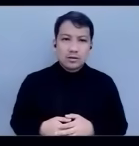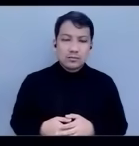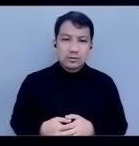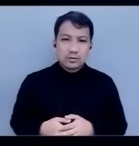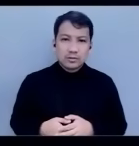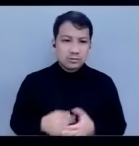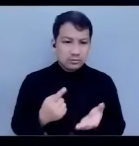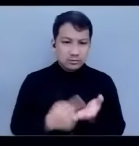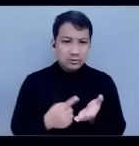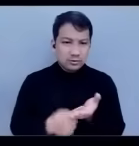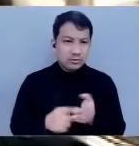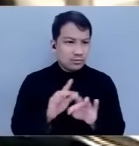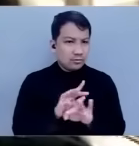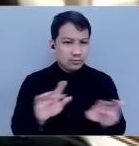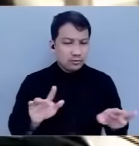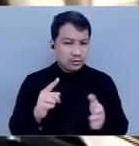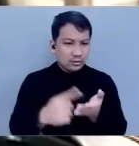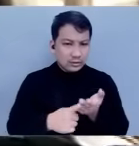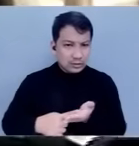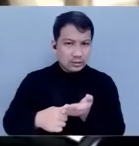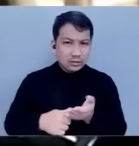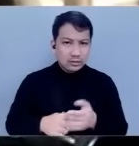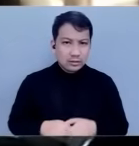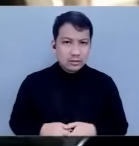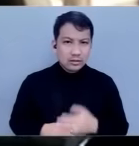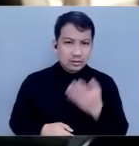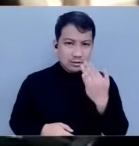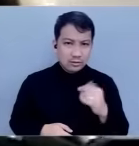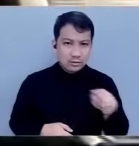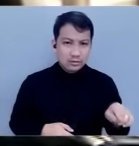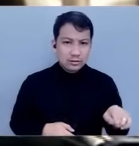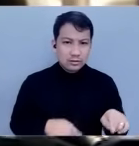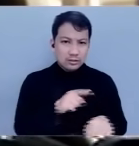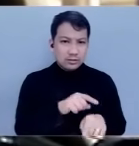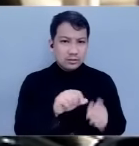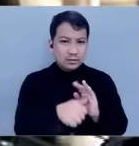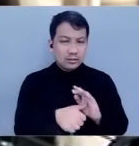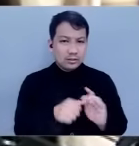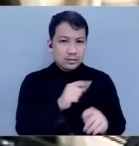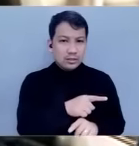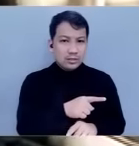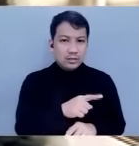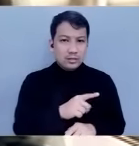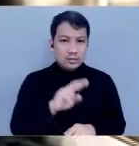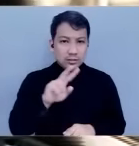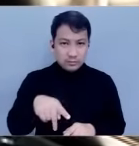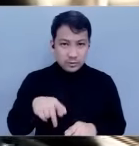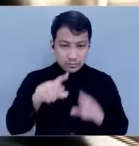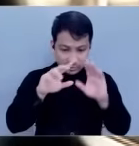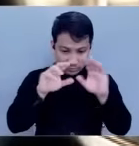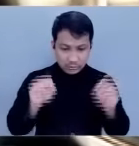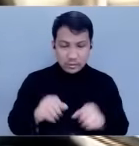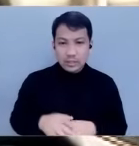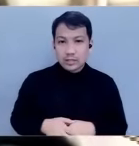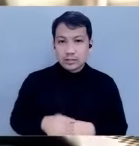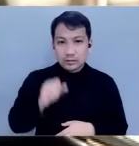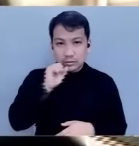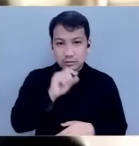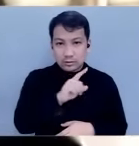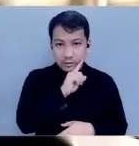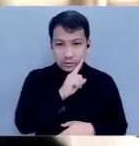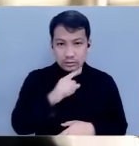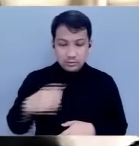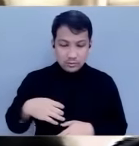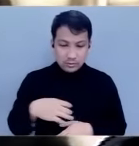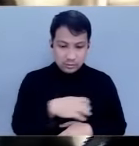natakel. Walang pinag-usapan. At saka baka iniintriga lang ang VP, iniintriga din ang House